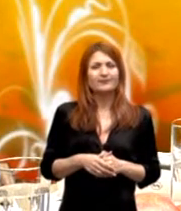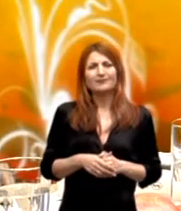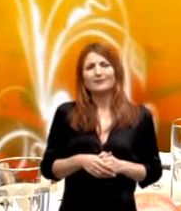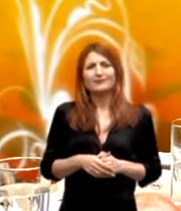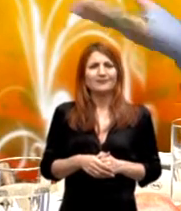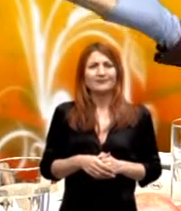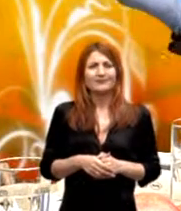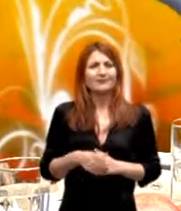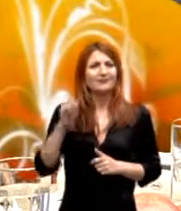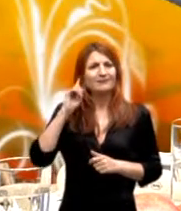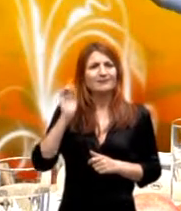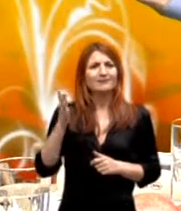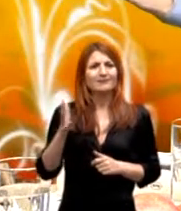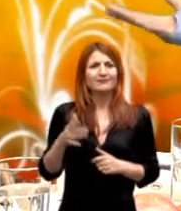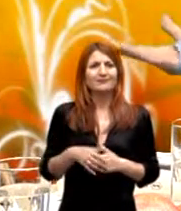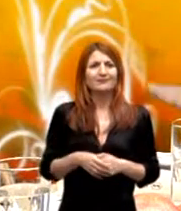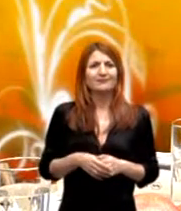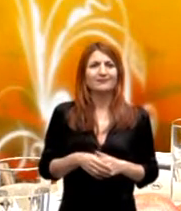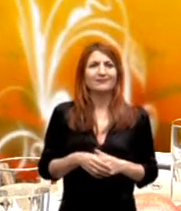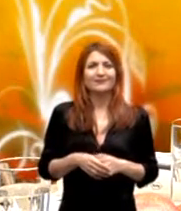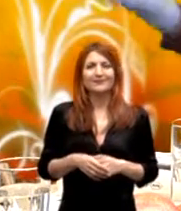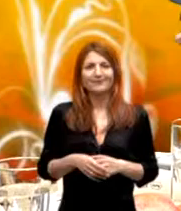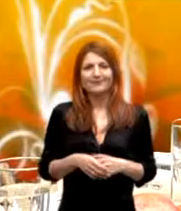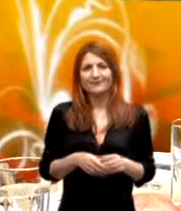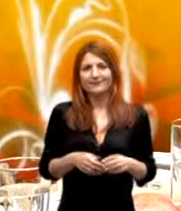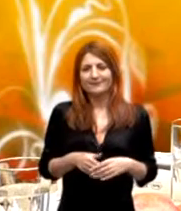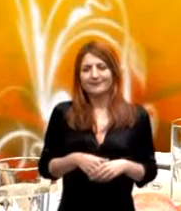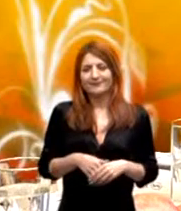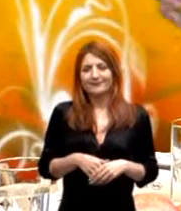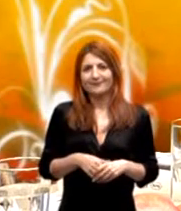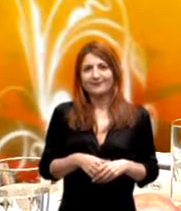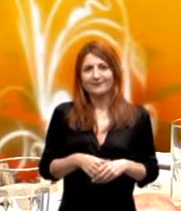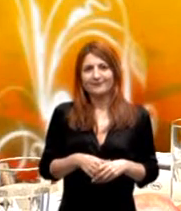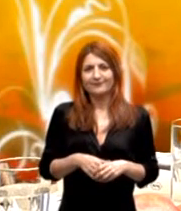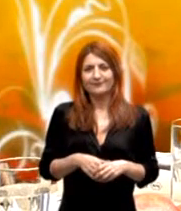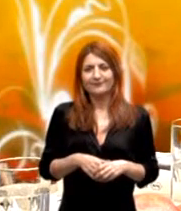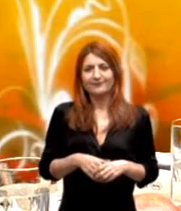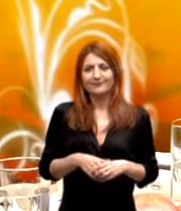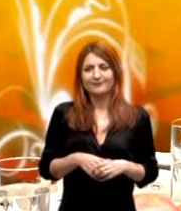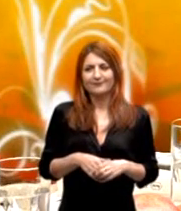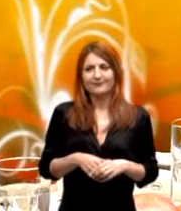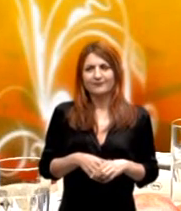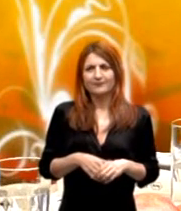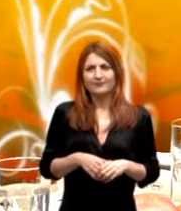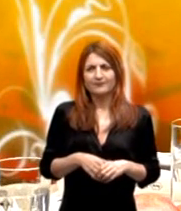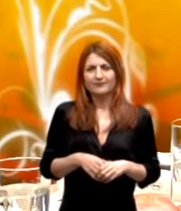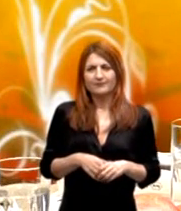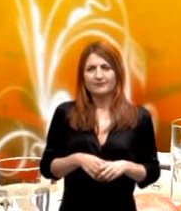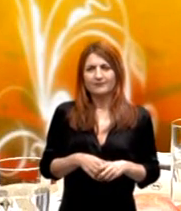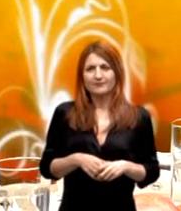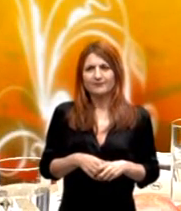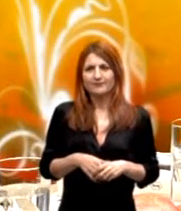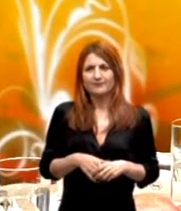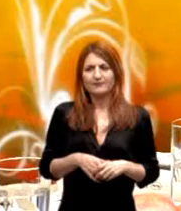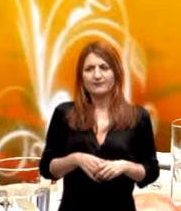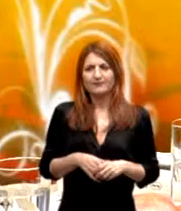me razgovorom sa svime, posebno dr. Košić, koji je rekao tako točne